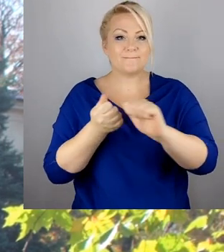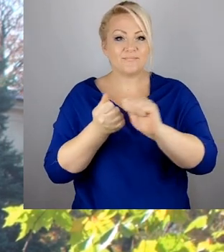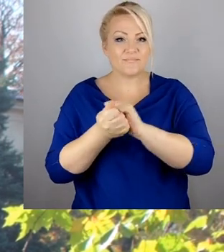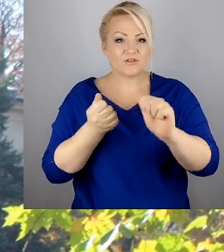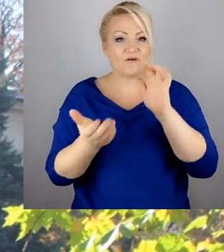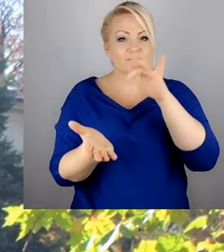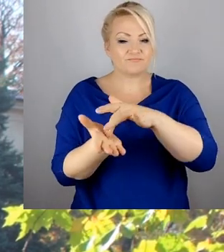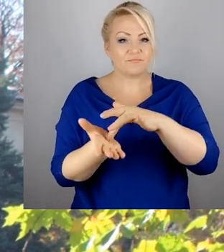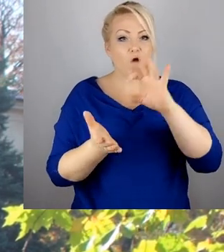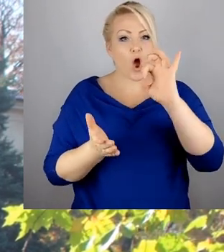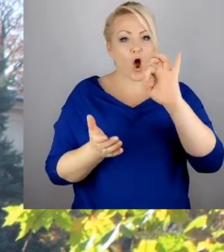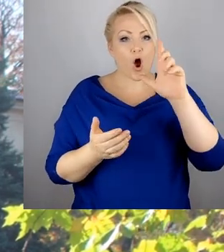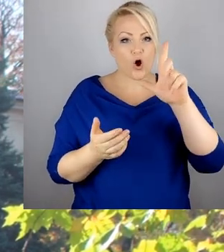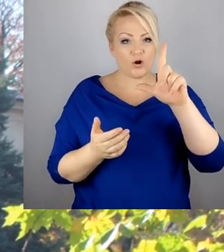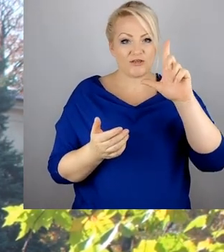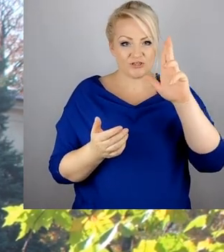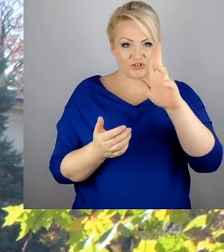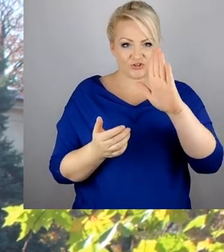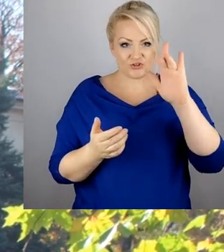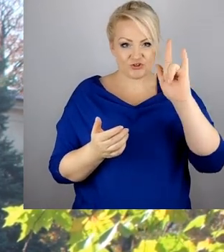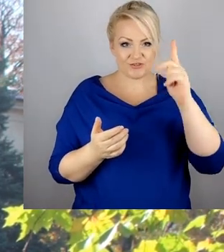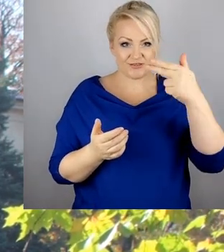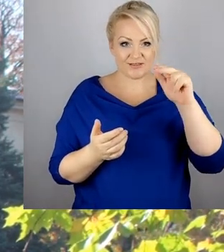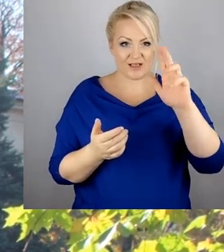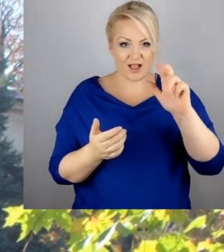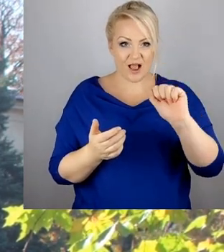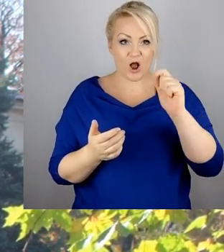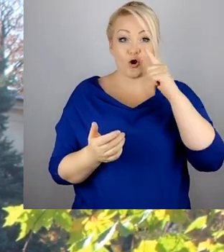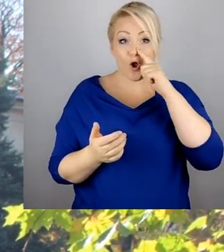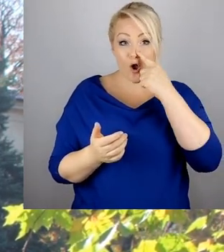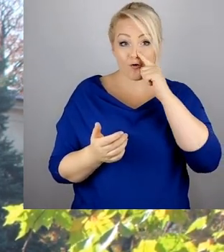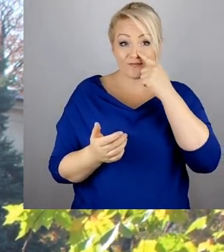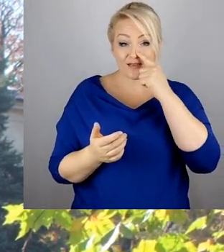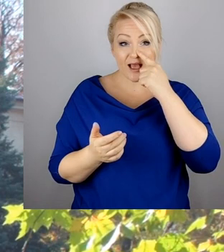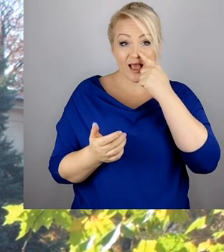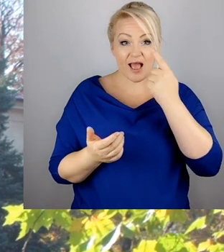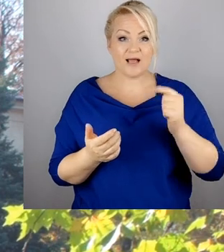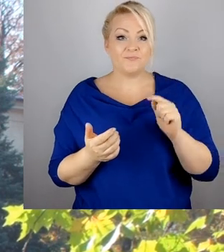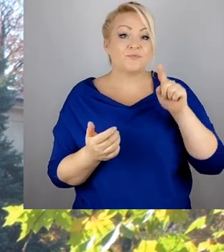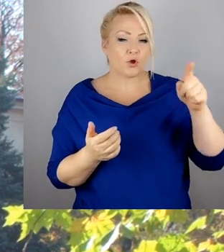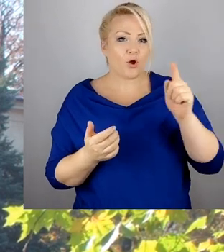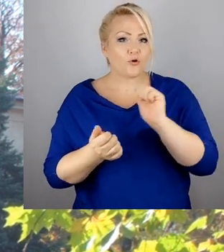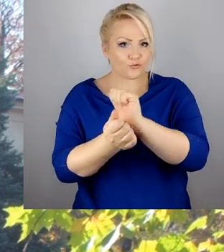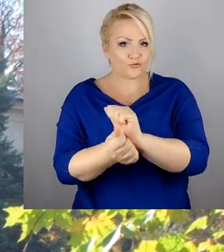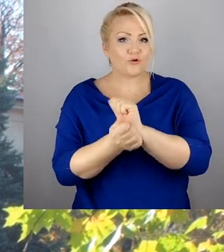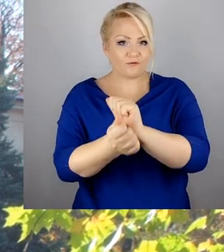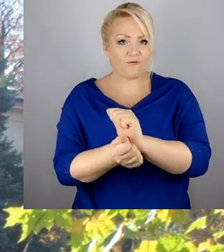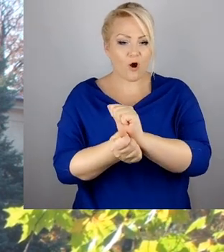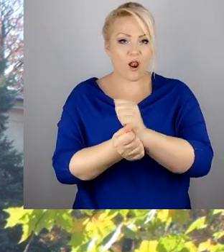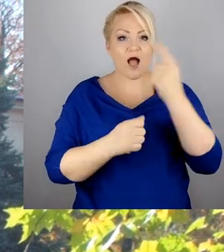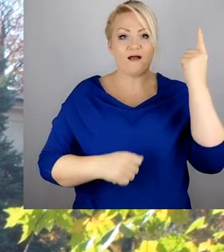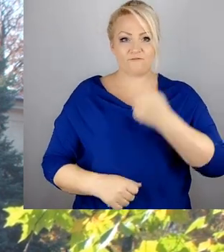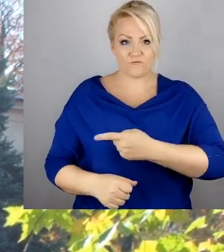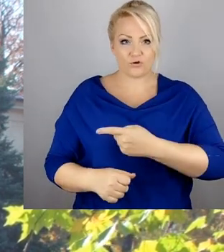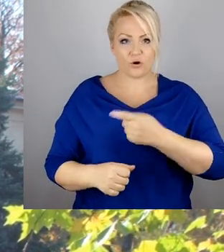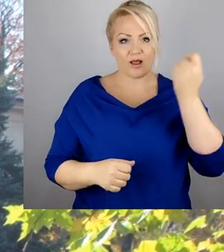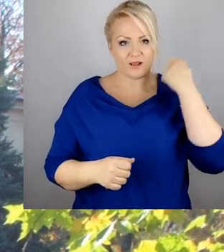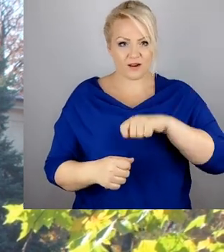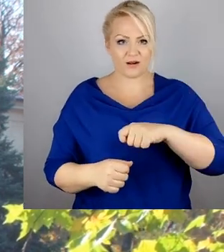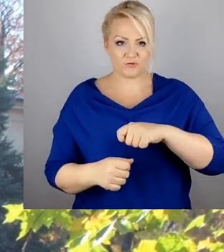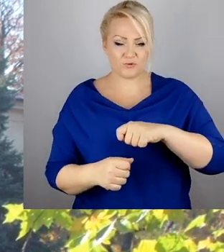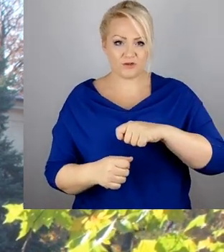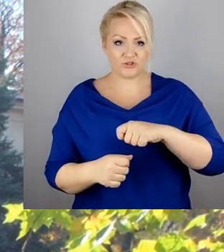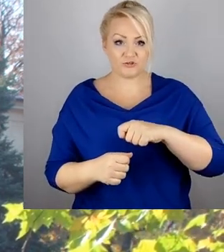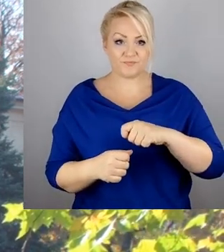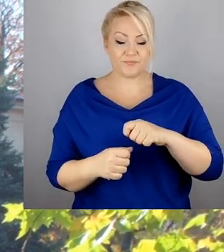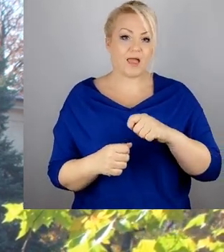został skazany na karę śmierci. W niewoli zagrożono mu utratą praw cywilnych i konfiskatą majątku lub podpis